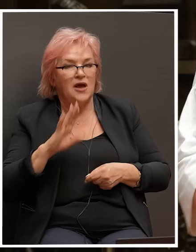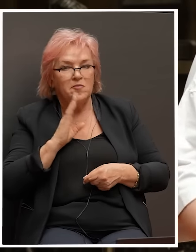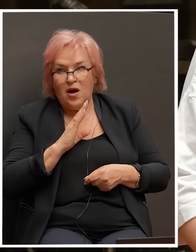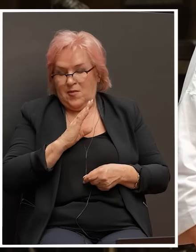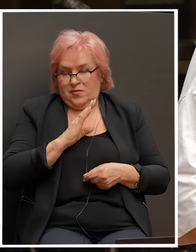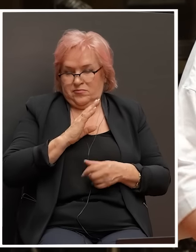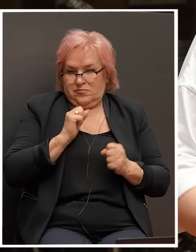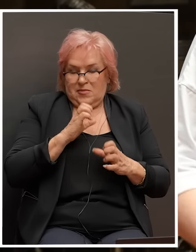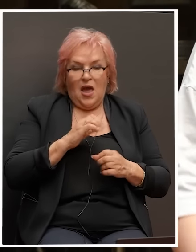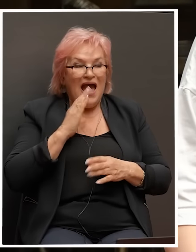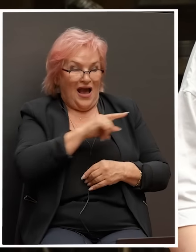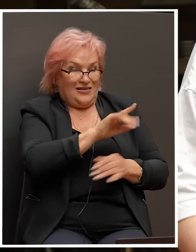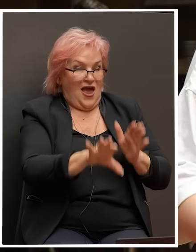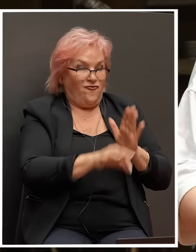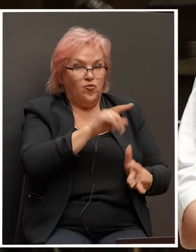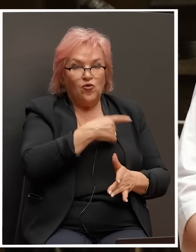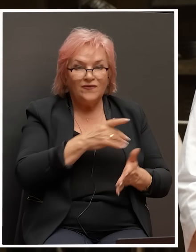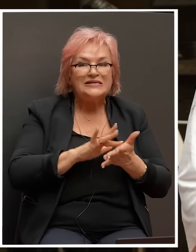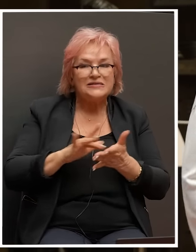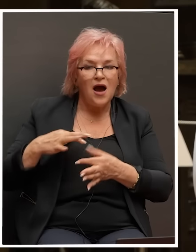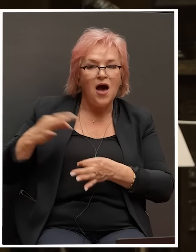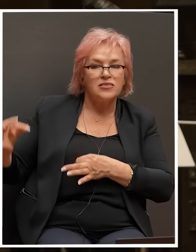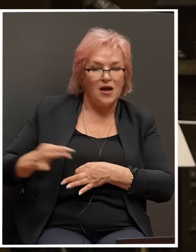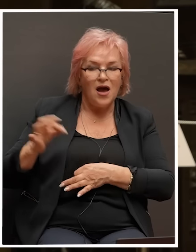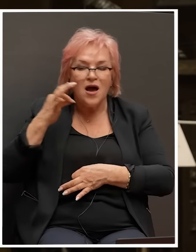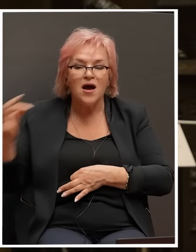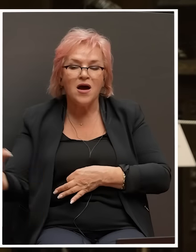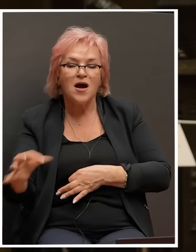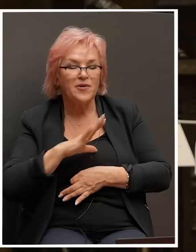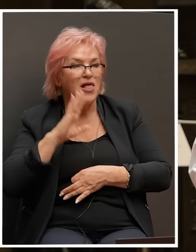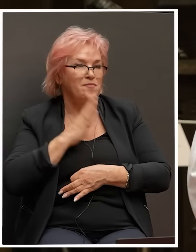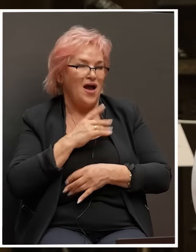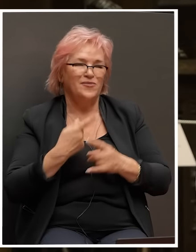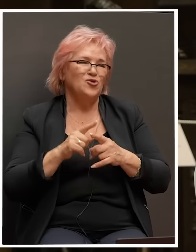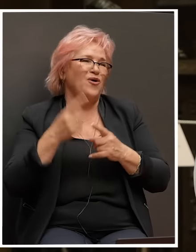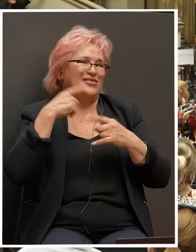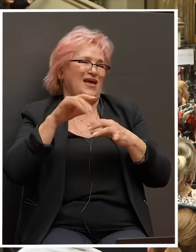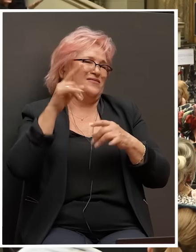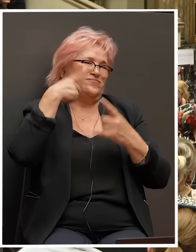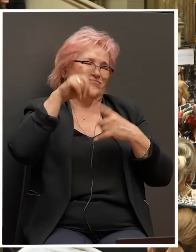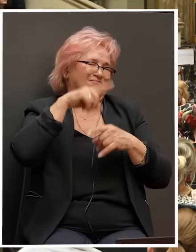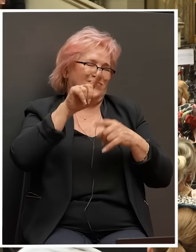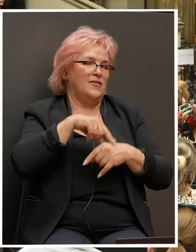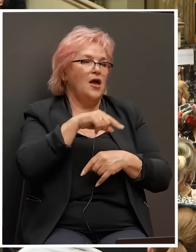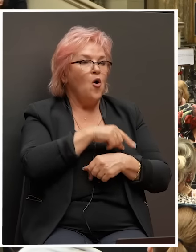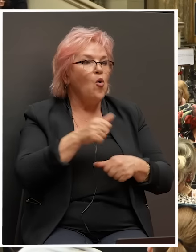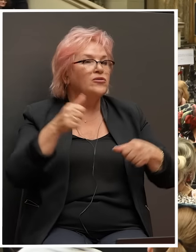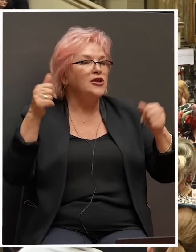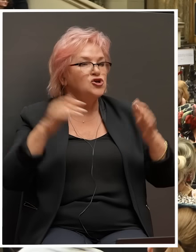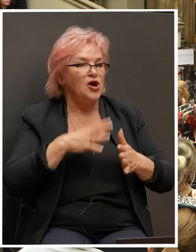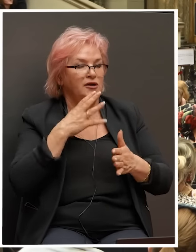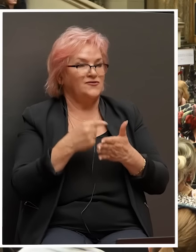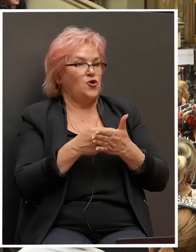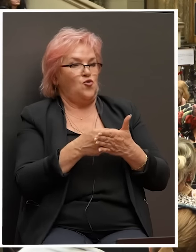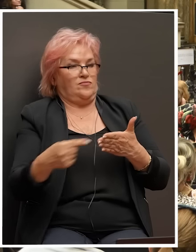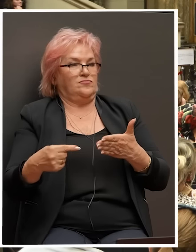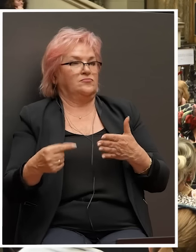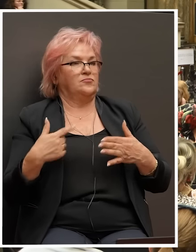якобы по преданию, когда его избрали, он сказал, цыганка была права, но, как вы понимаете, это не более чем байки. И он решает отметить свое